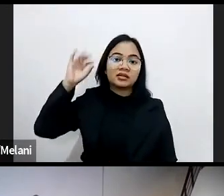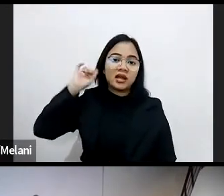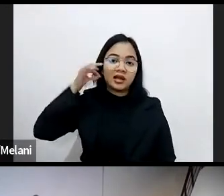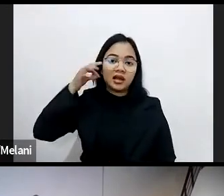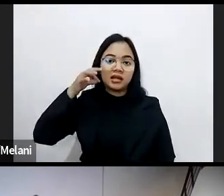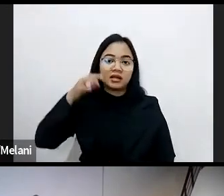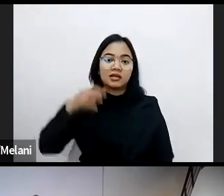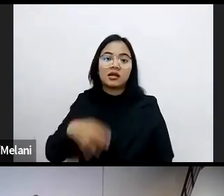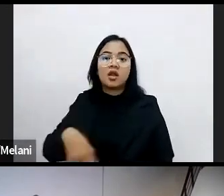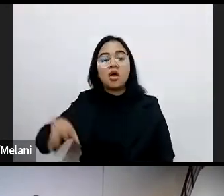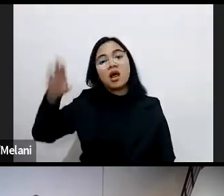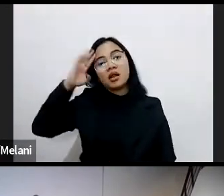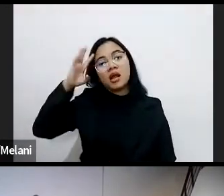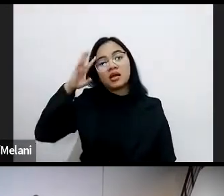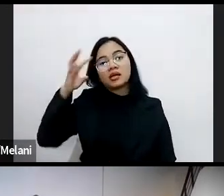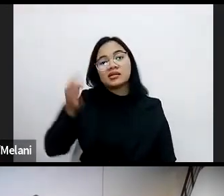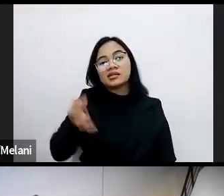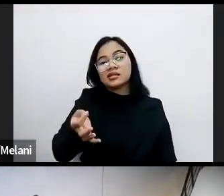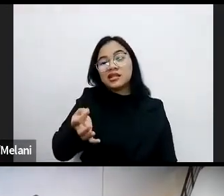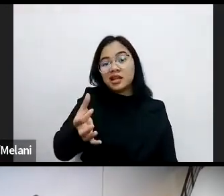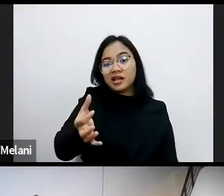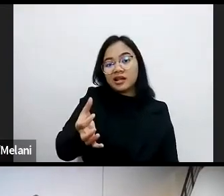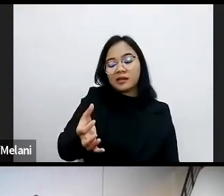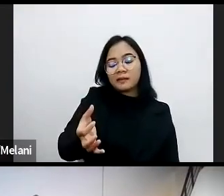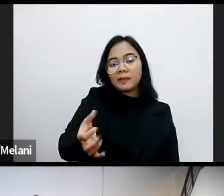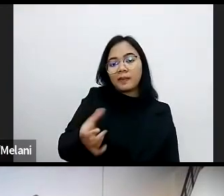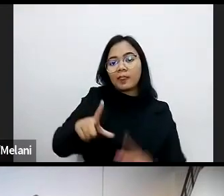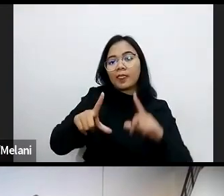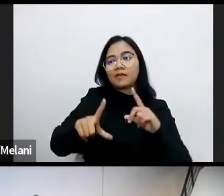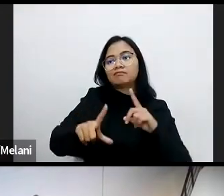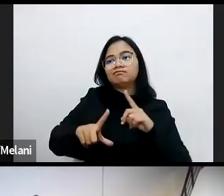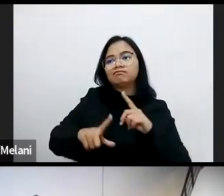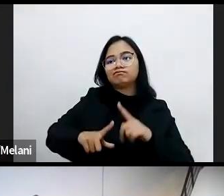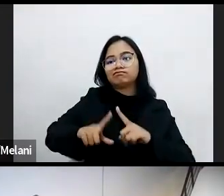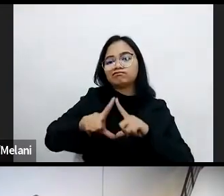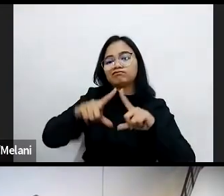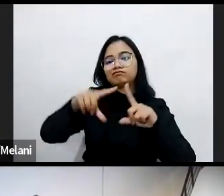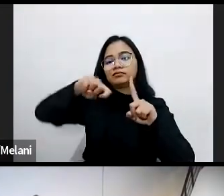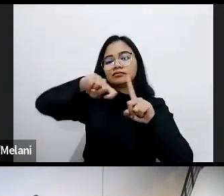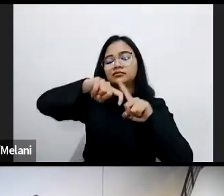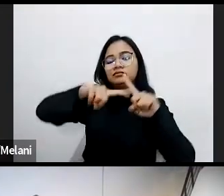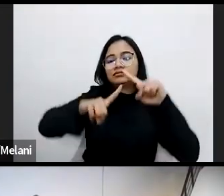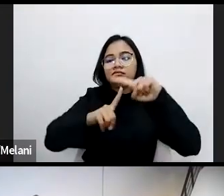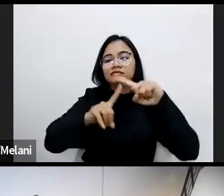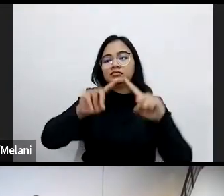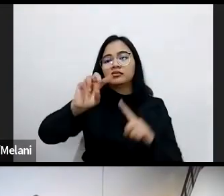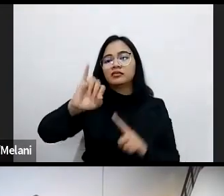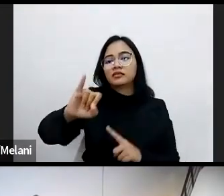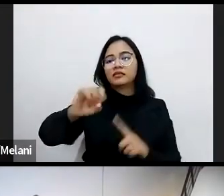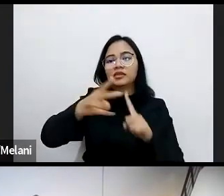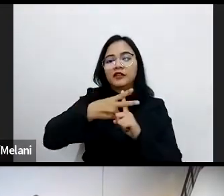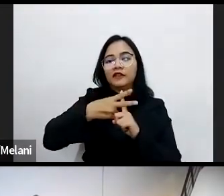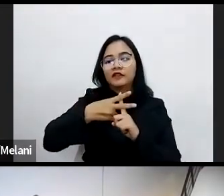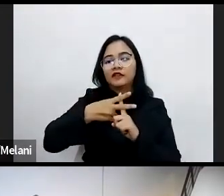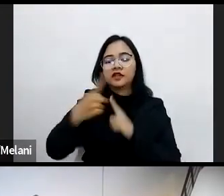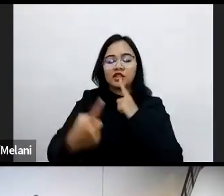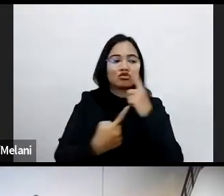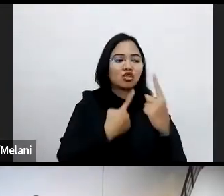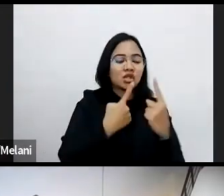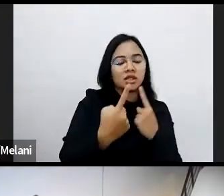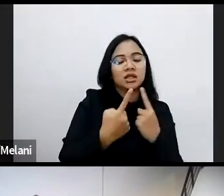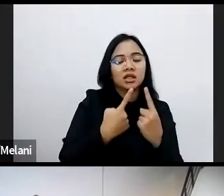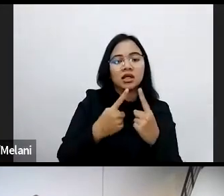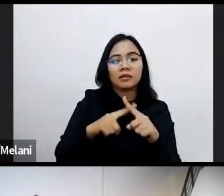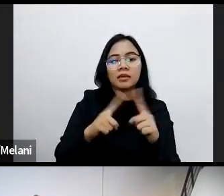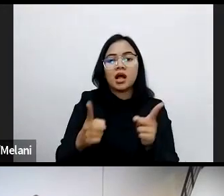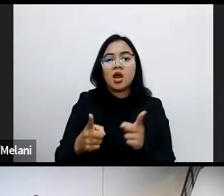hal komunikasi bahasa ya, lebih aktif di dalam ruang-ruang perkuliahan, di dalam diskusi dan sebagainya. Tapi kalau